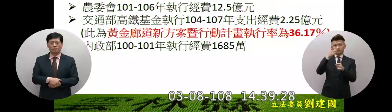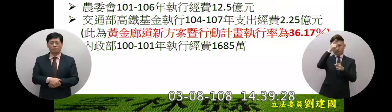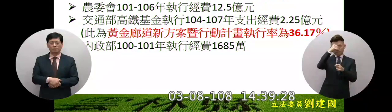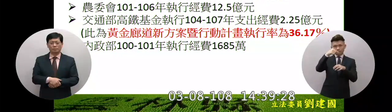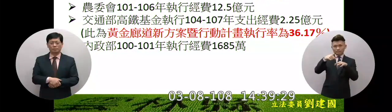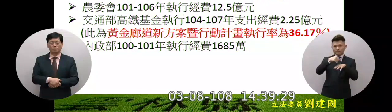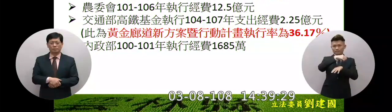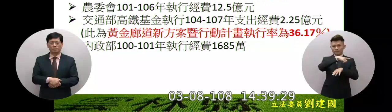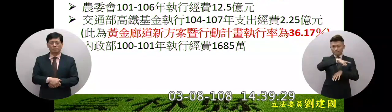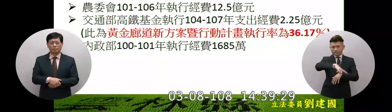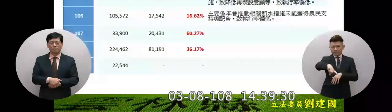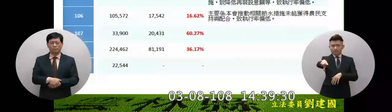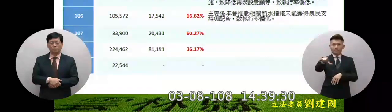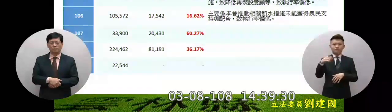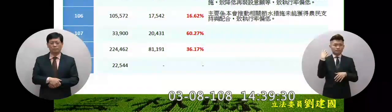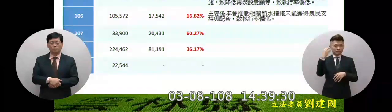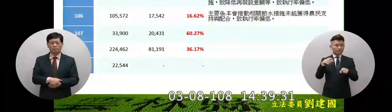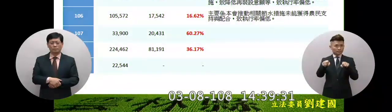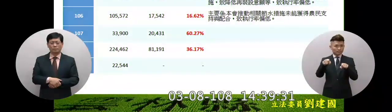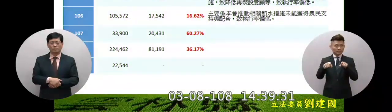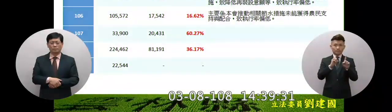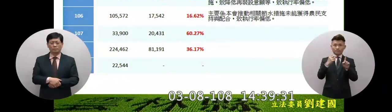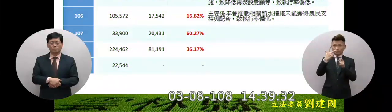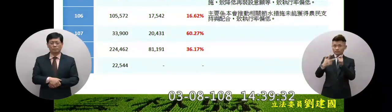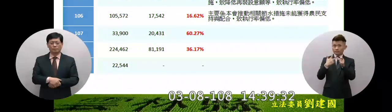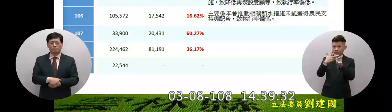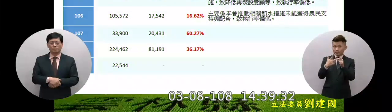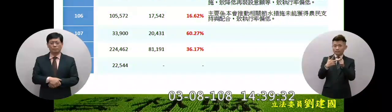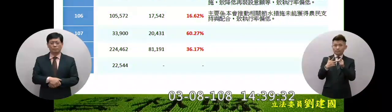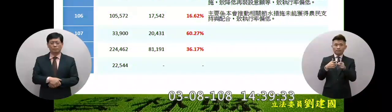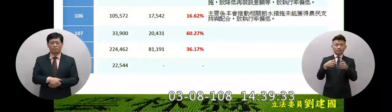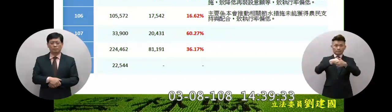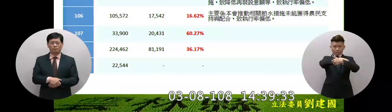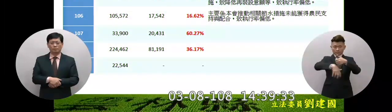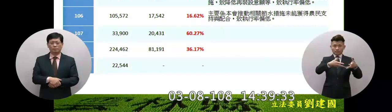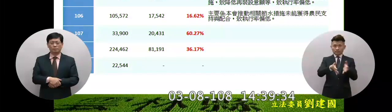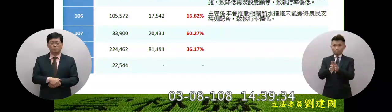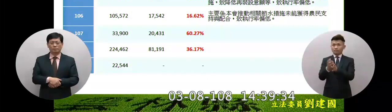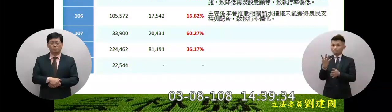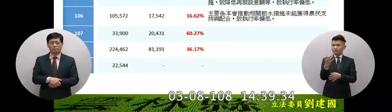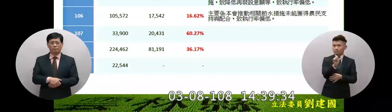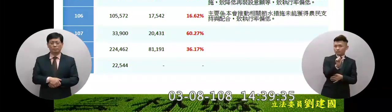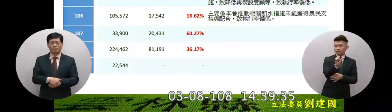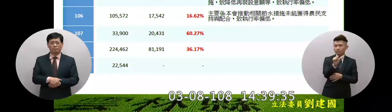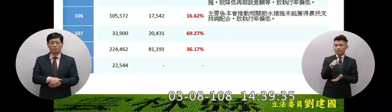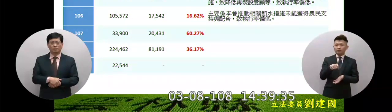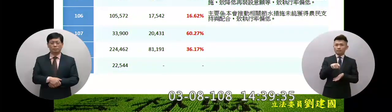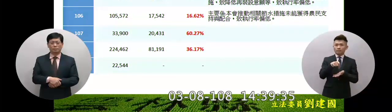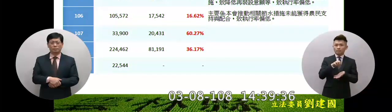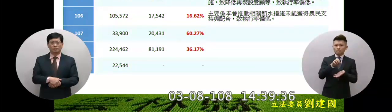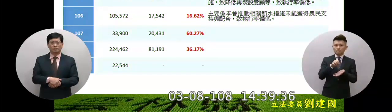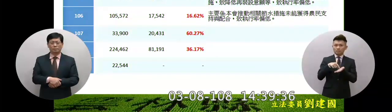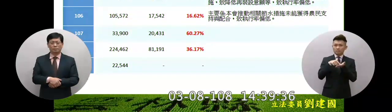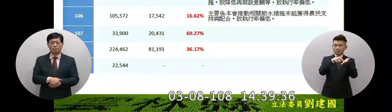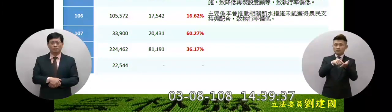方案即行動計位一百公元年我們總共四五個部份裡面已經支出三十二點二億